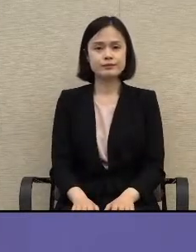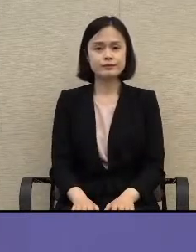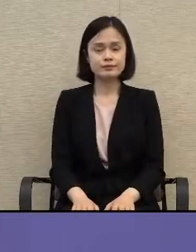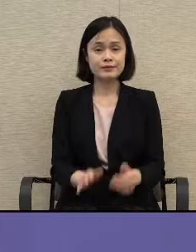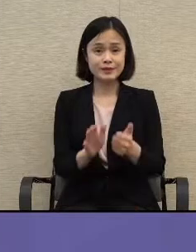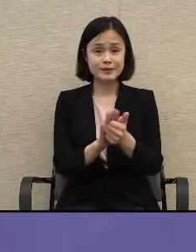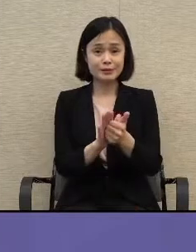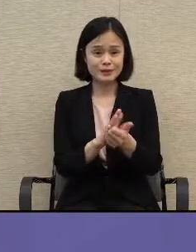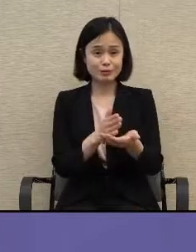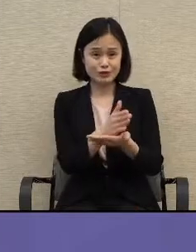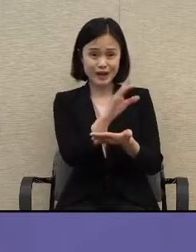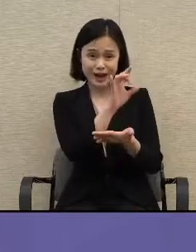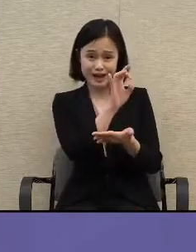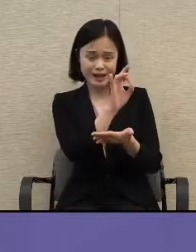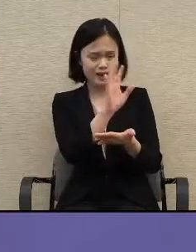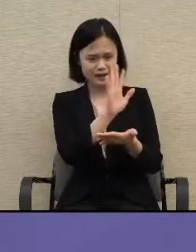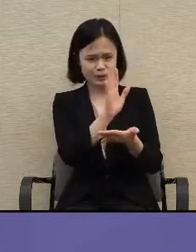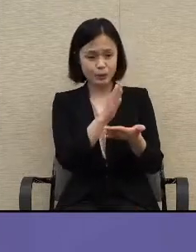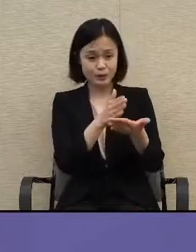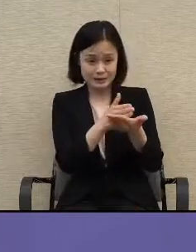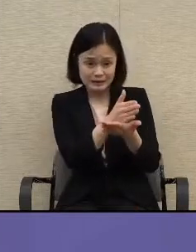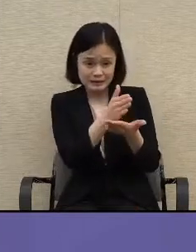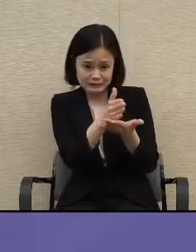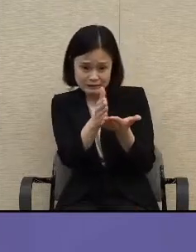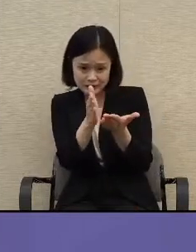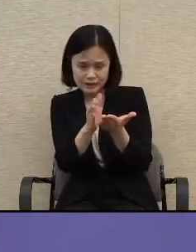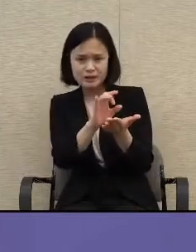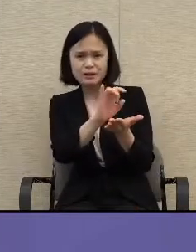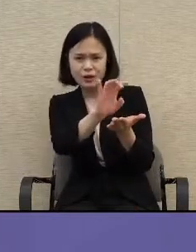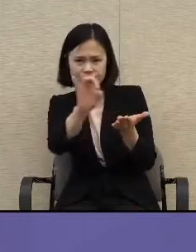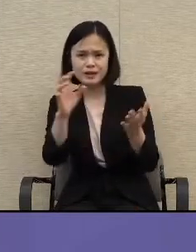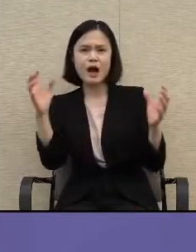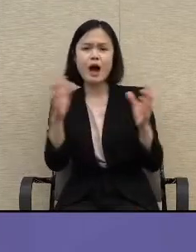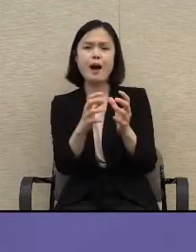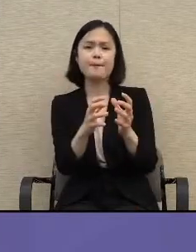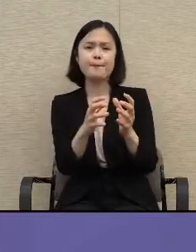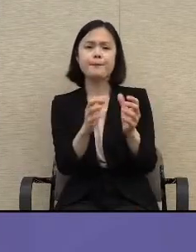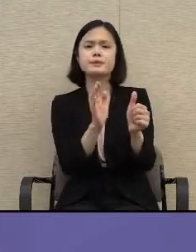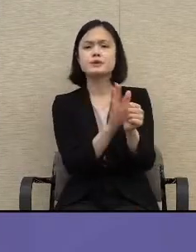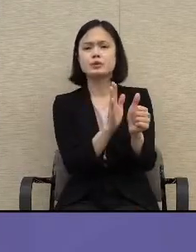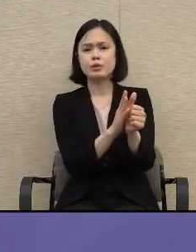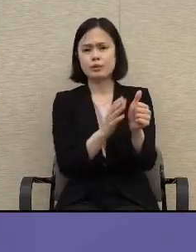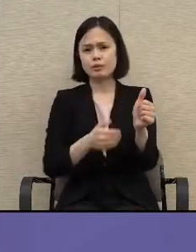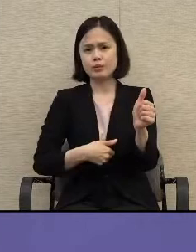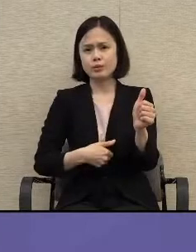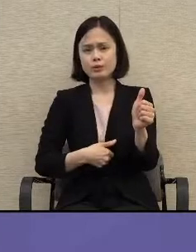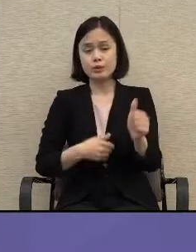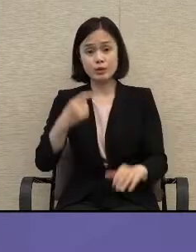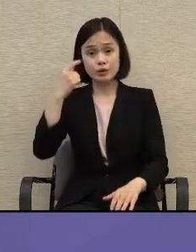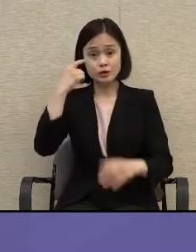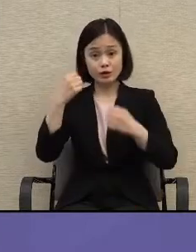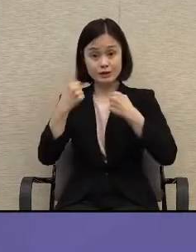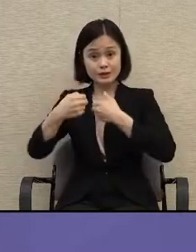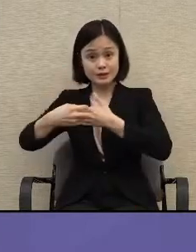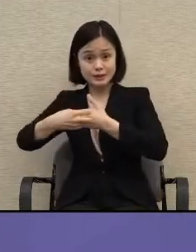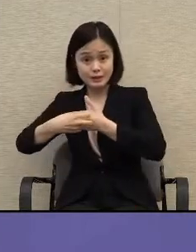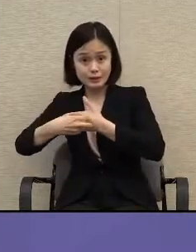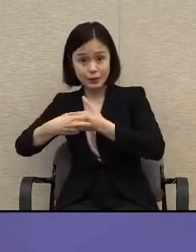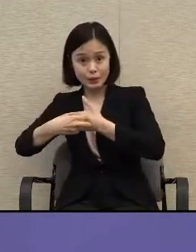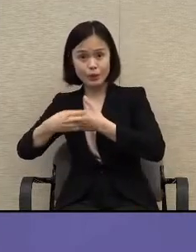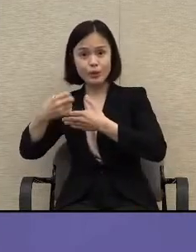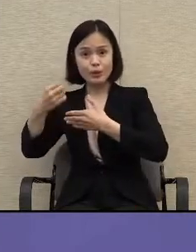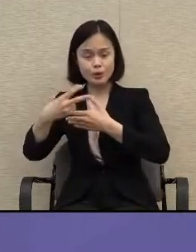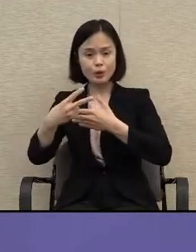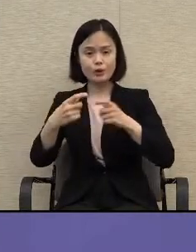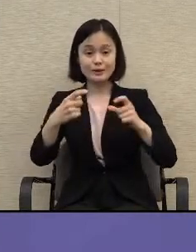해야 한다라는 강조는 뭐 계속돼서 진행하고 있습니다. 그래서 정신의료기관과 지역사회를 기반으로 한